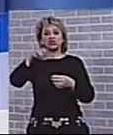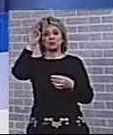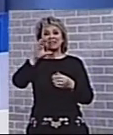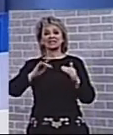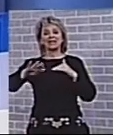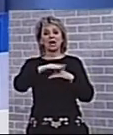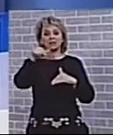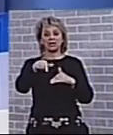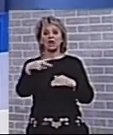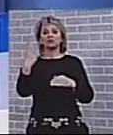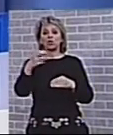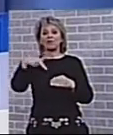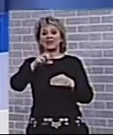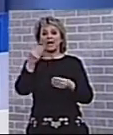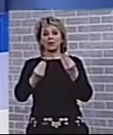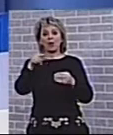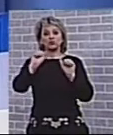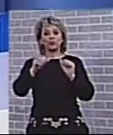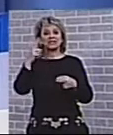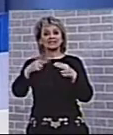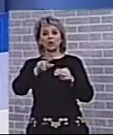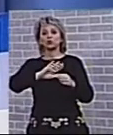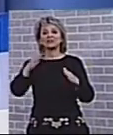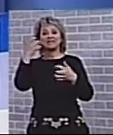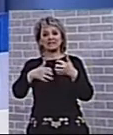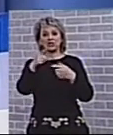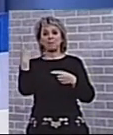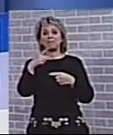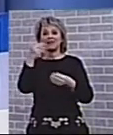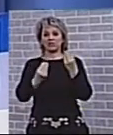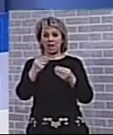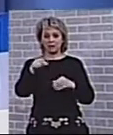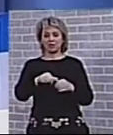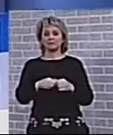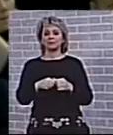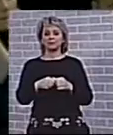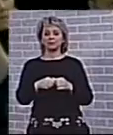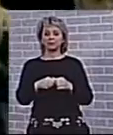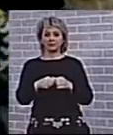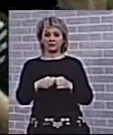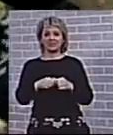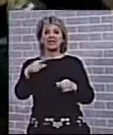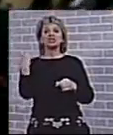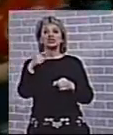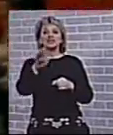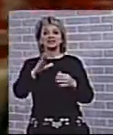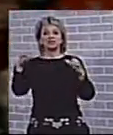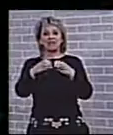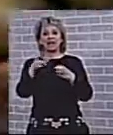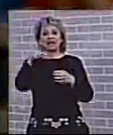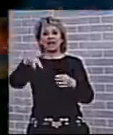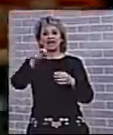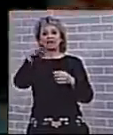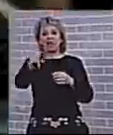чемпионат страны. Второй финальный матч можно было заканчивать уже в середине первого тайма. Единственная в составе